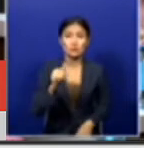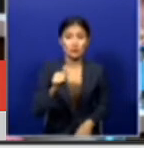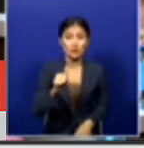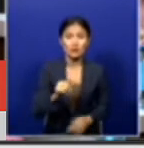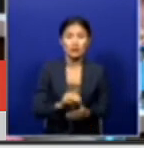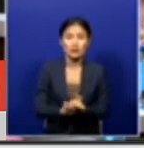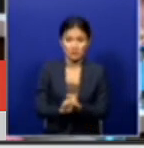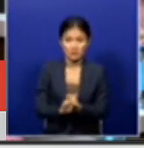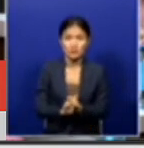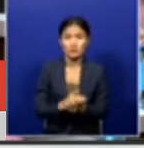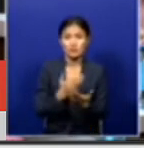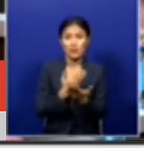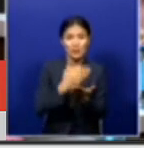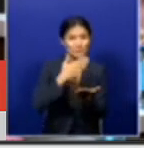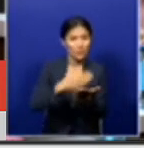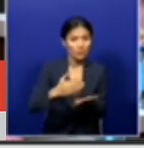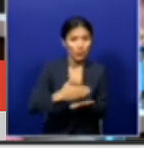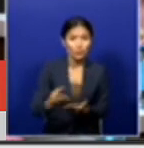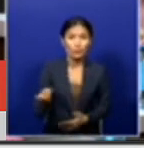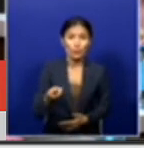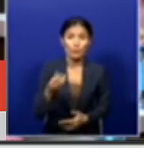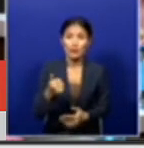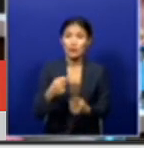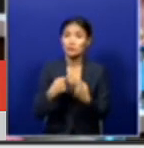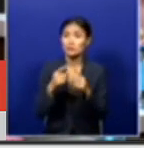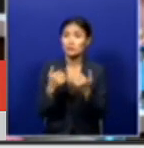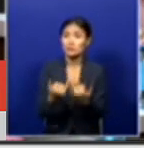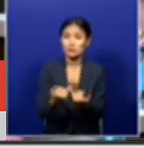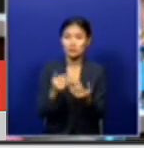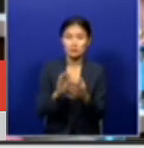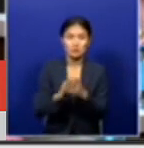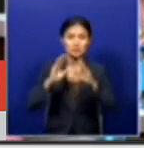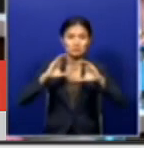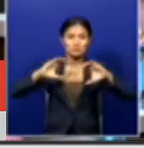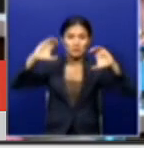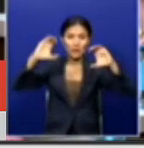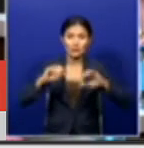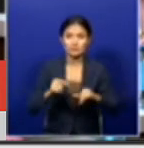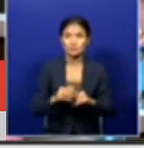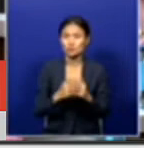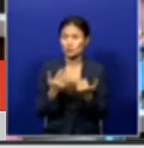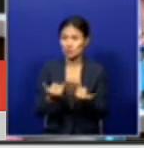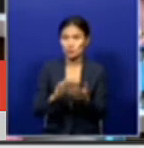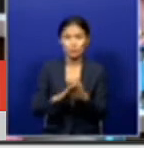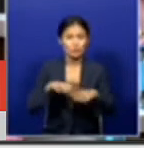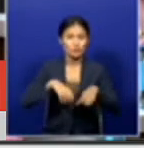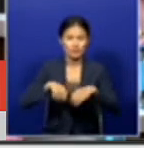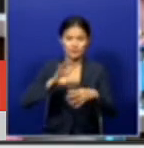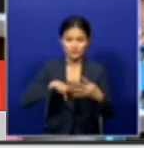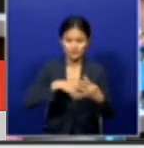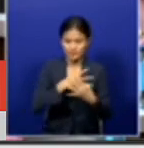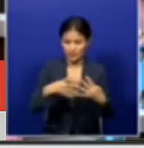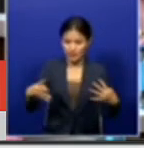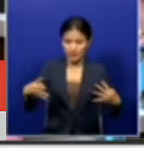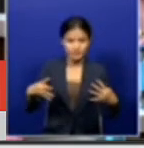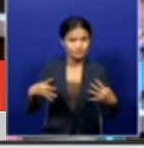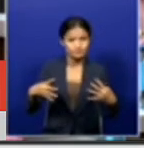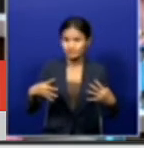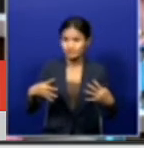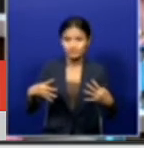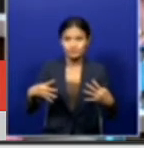งจึงนับเป็นความผิดพลาดของรัฐบาลในเชิงยุทธศาสตร์การใช้งบประมาณแผ่น